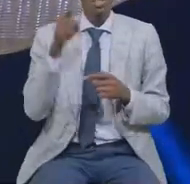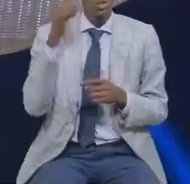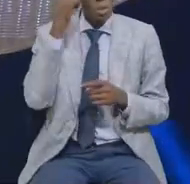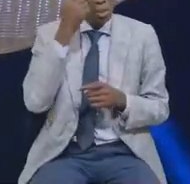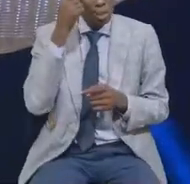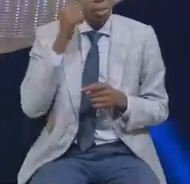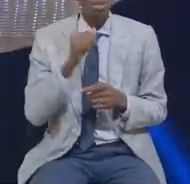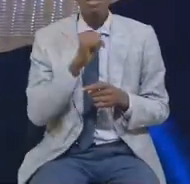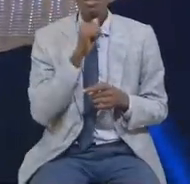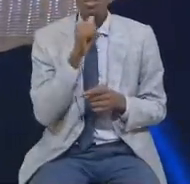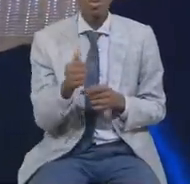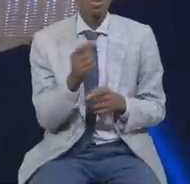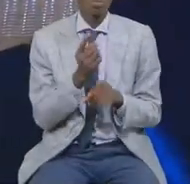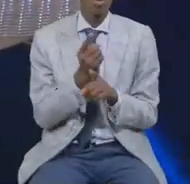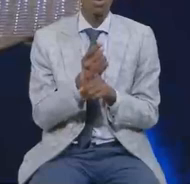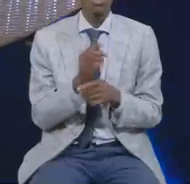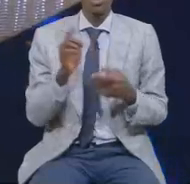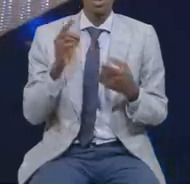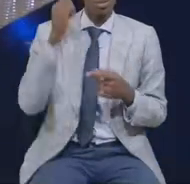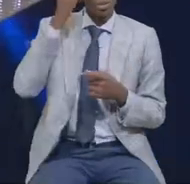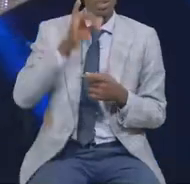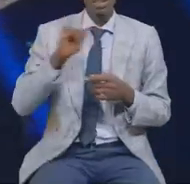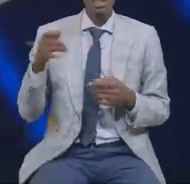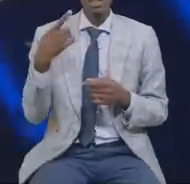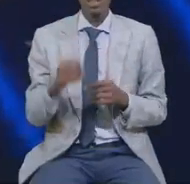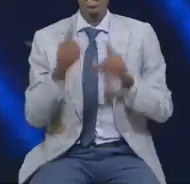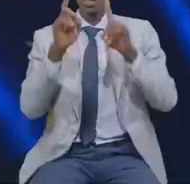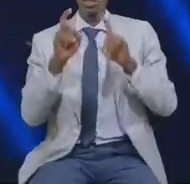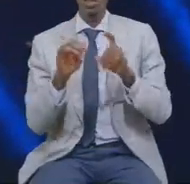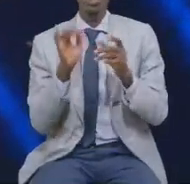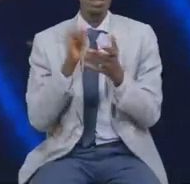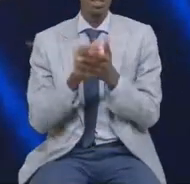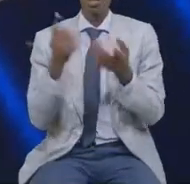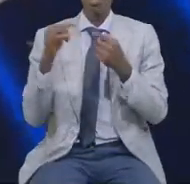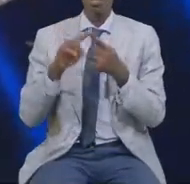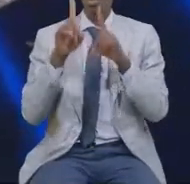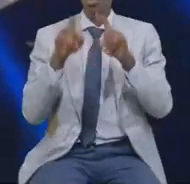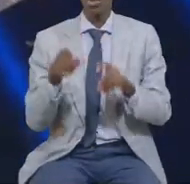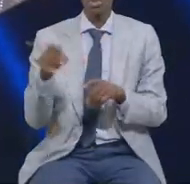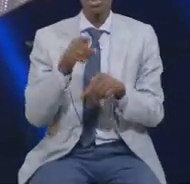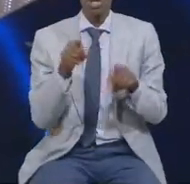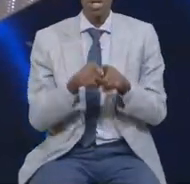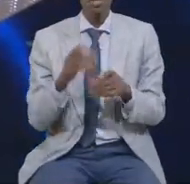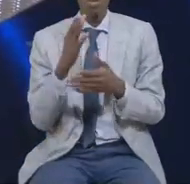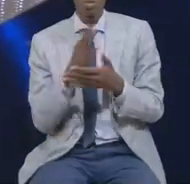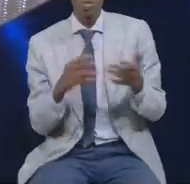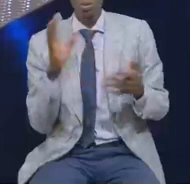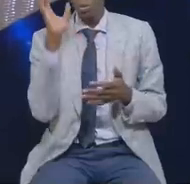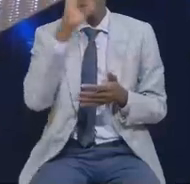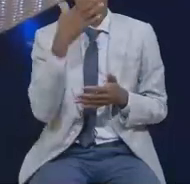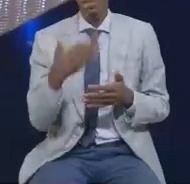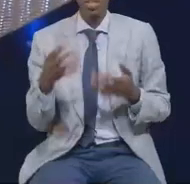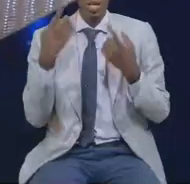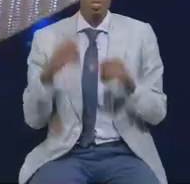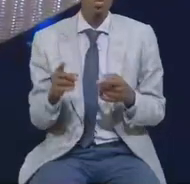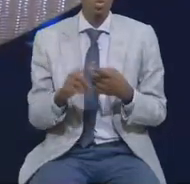pas ça, ne croyez pas cela comme une chose étrange, comme si quelque chose d'étrange